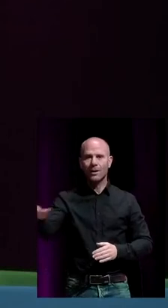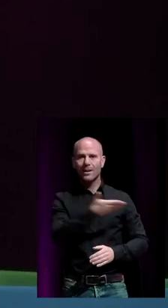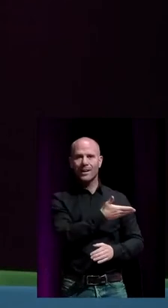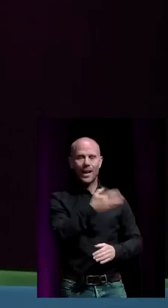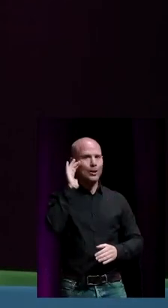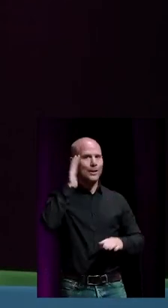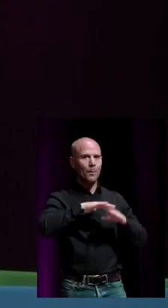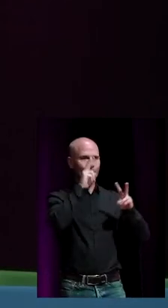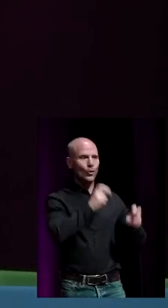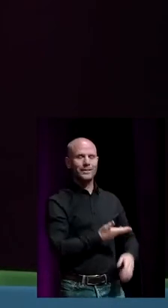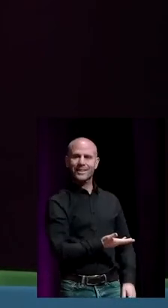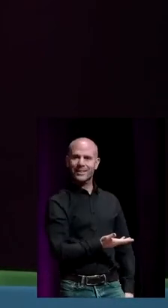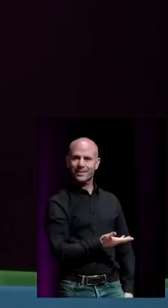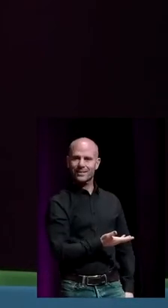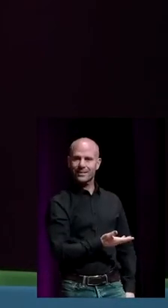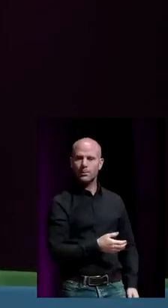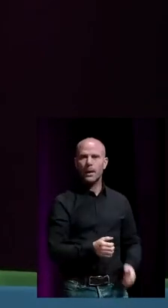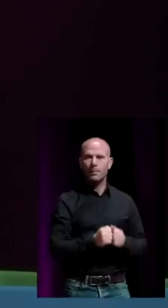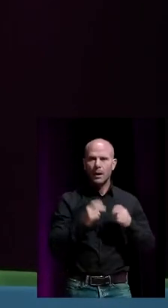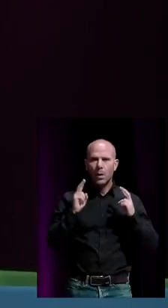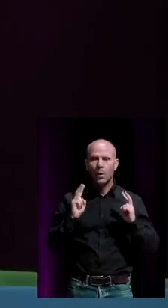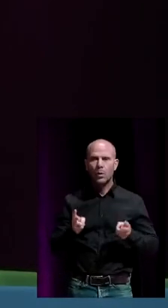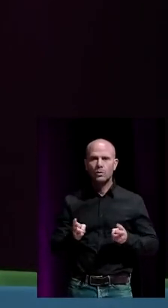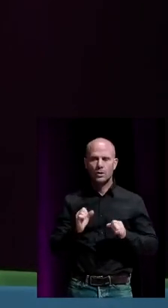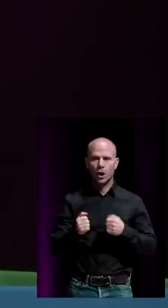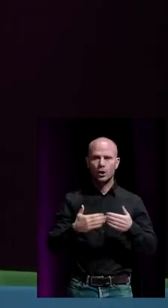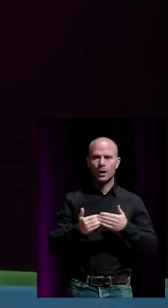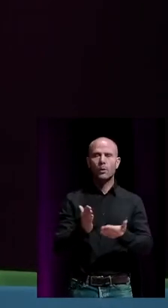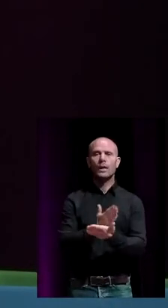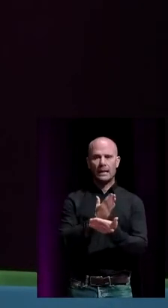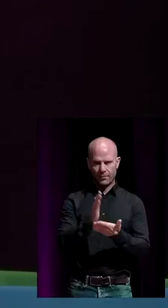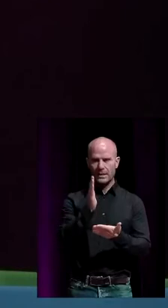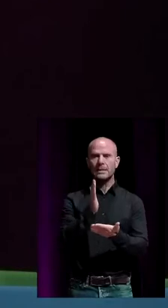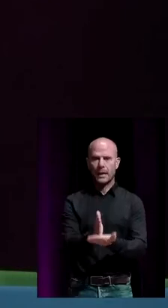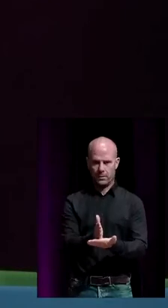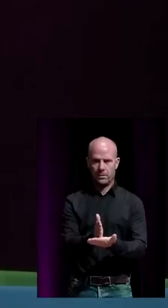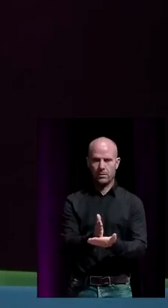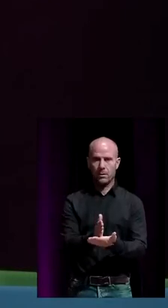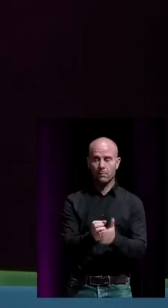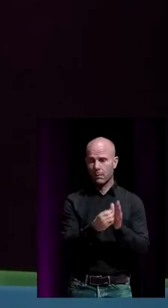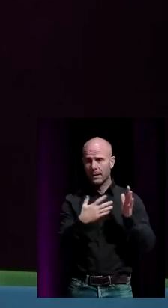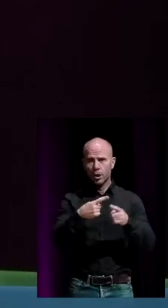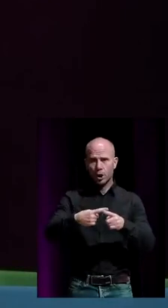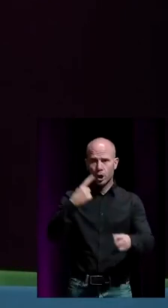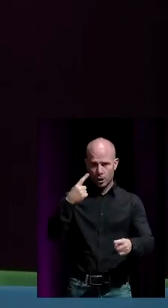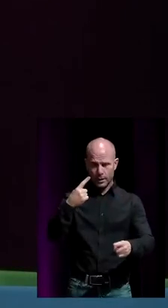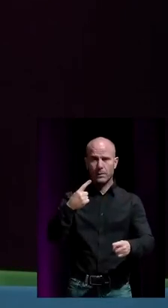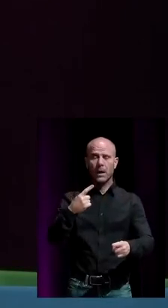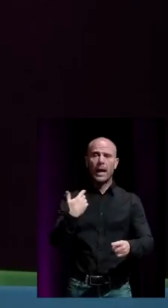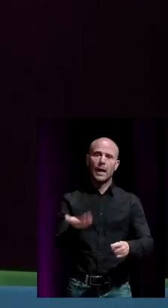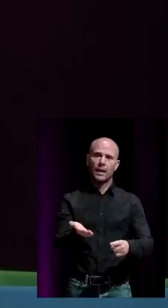forskningen. Men att de även ska ta till och göra det på ett rättvist sätt som gör det tydligt att det